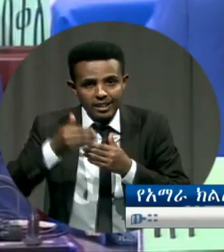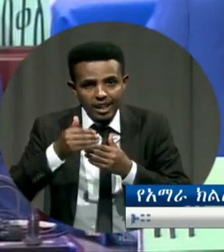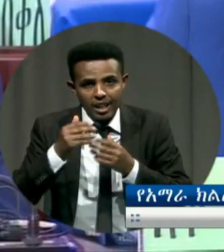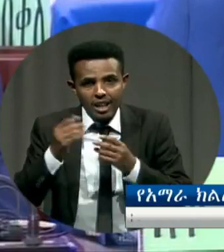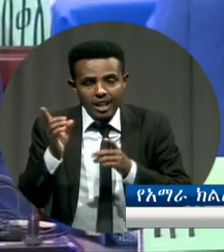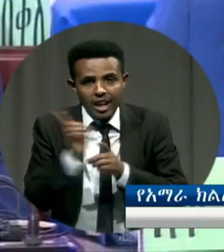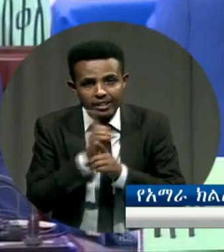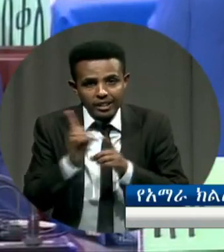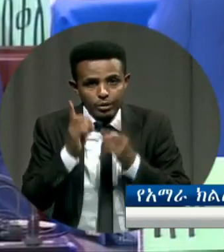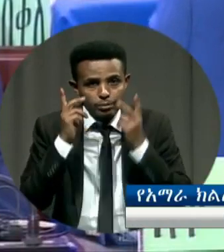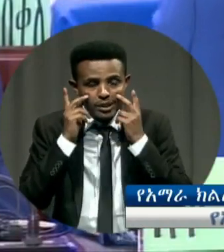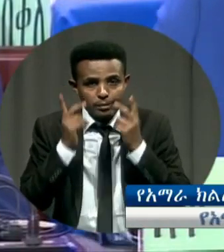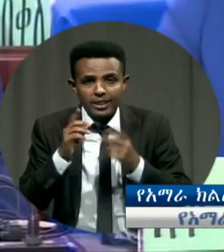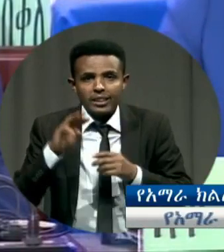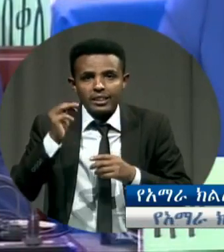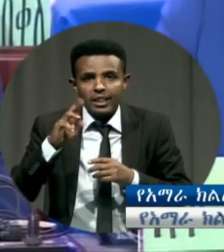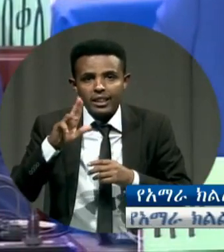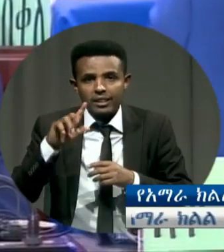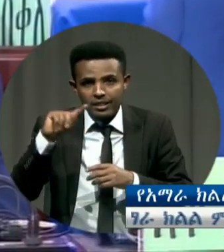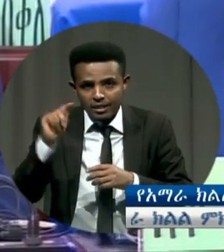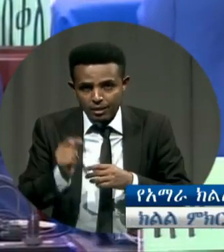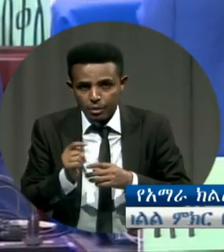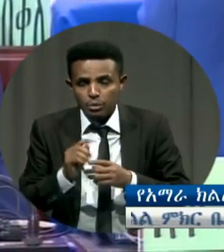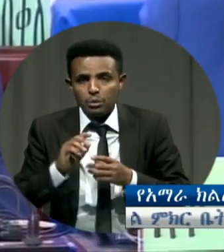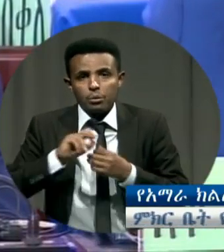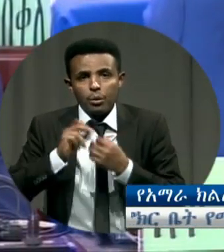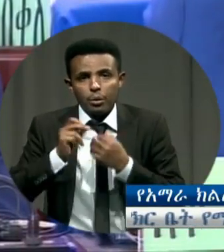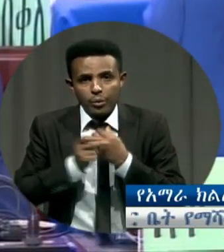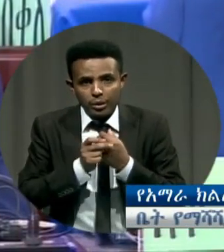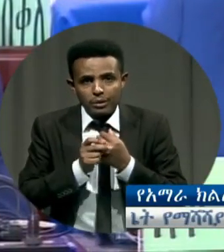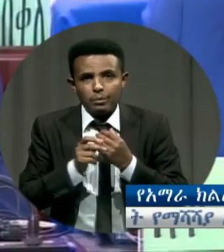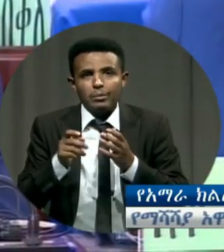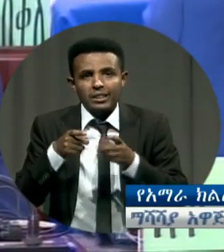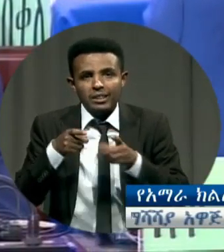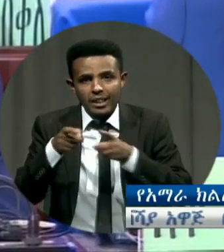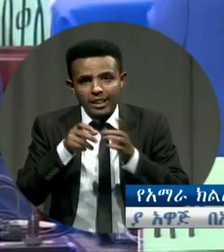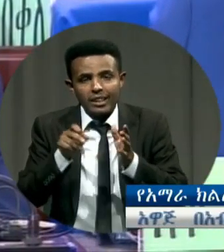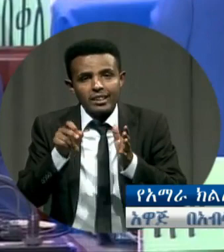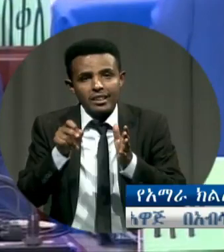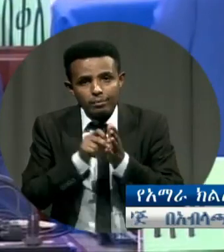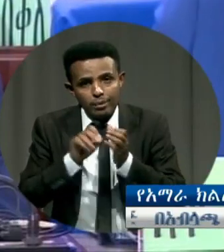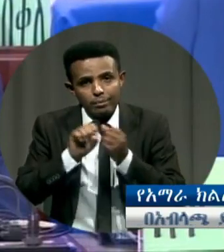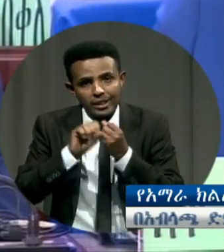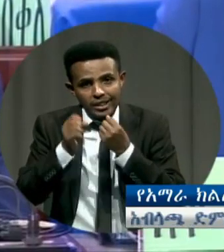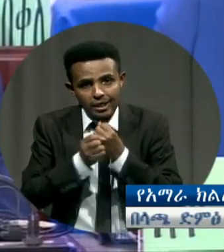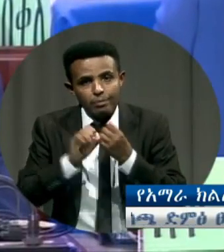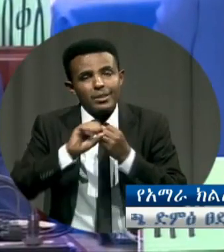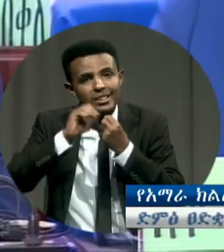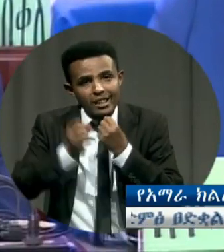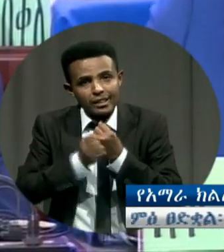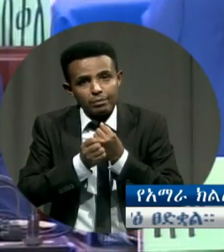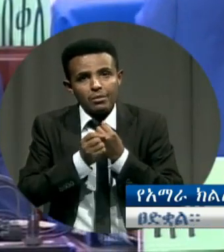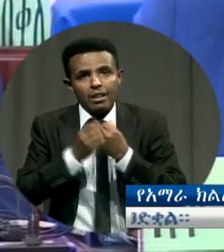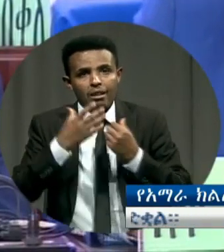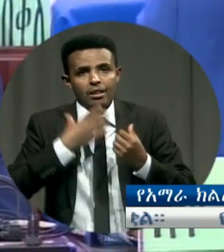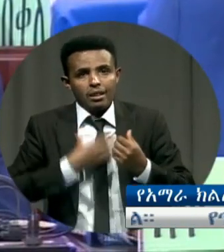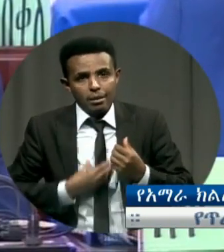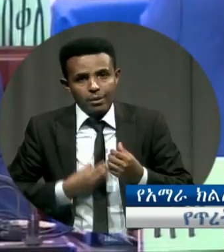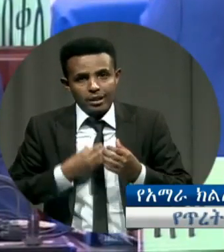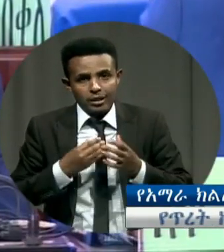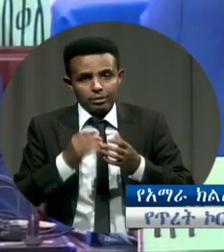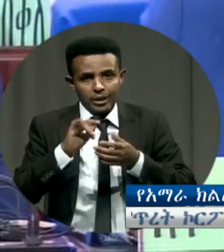በተመለከተ የጥረት ኮርፖሬት የመመስረቻና የመተዳደሪያ ደንብ መሰረት የመስራች ምክር ቤት አባላት ወይም ጥረት አደራጅ